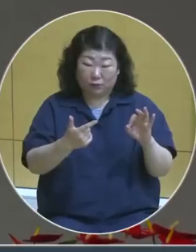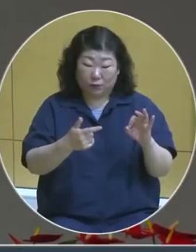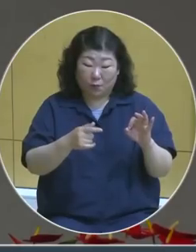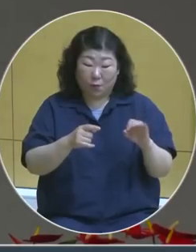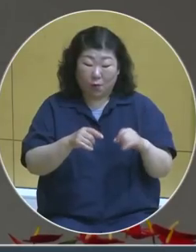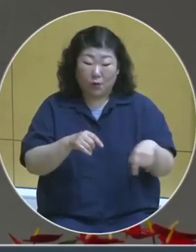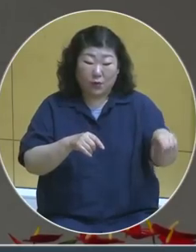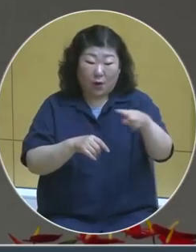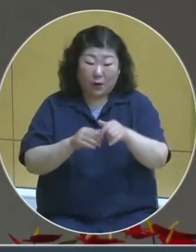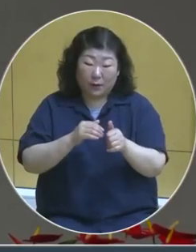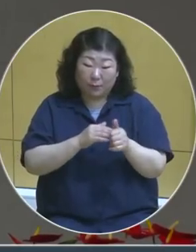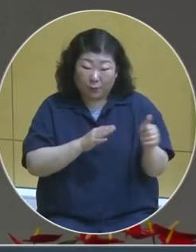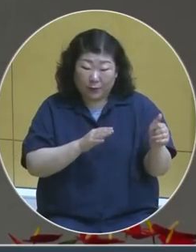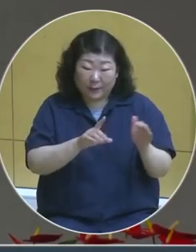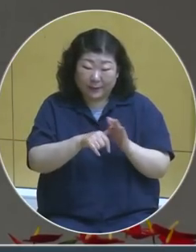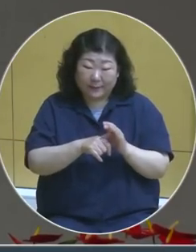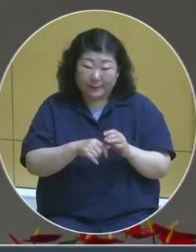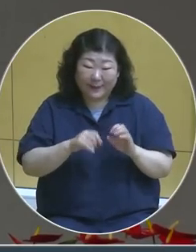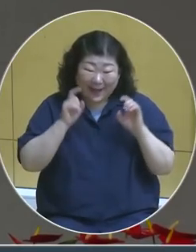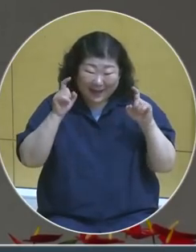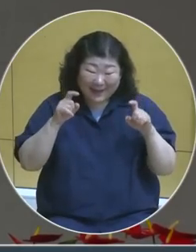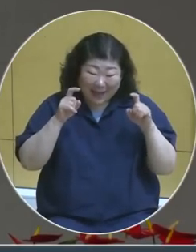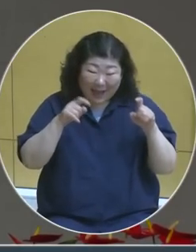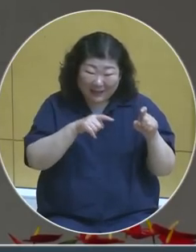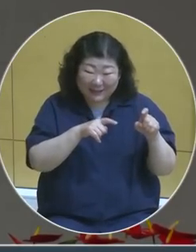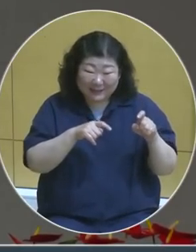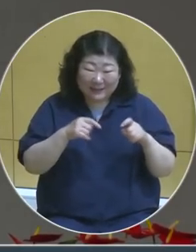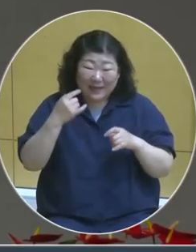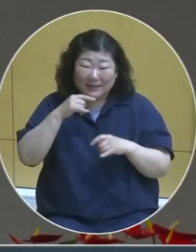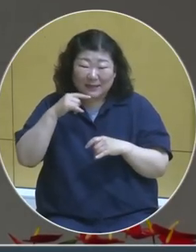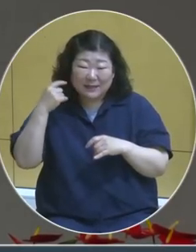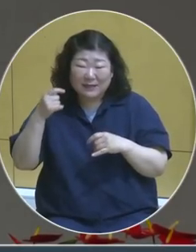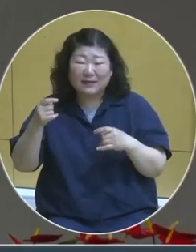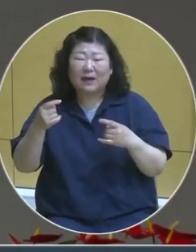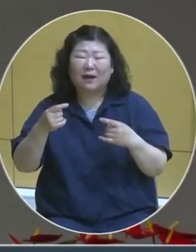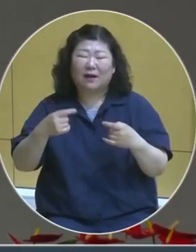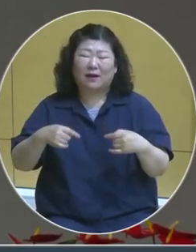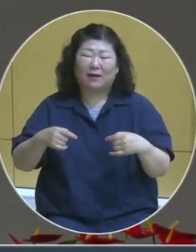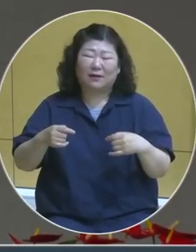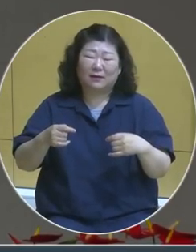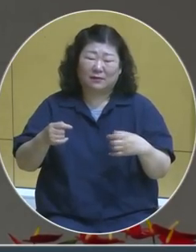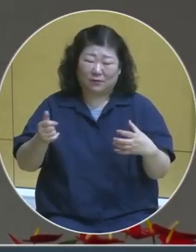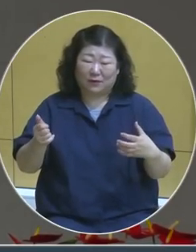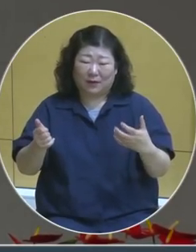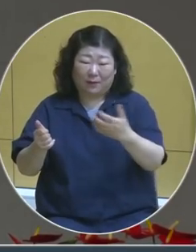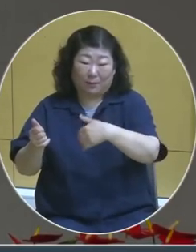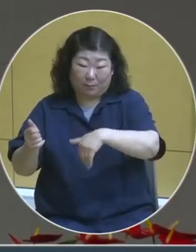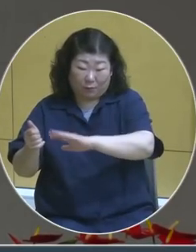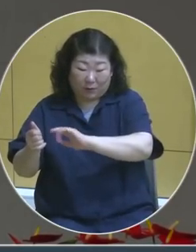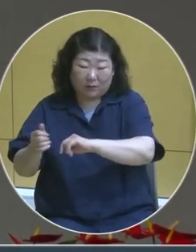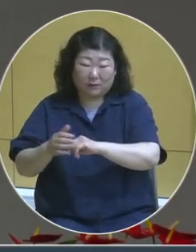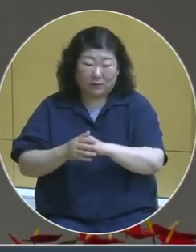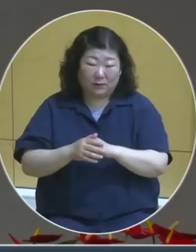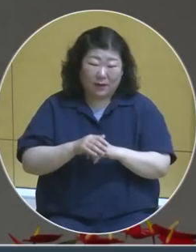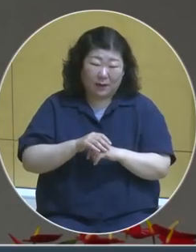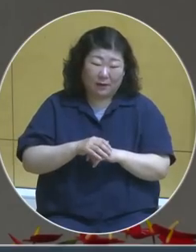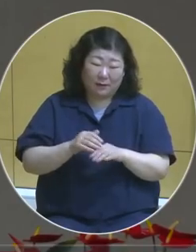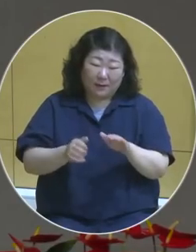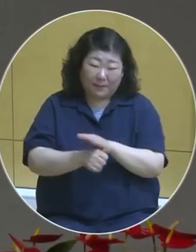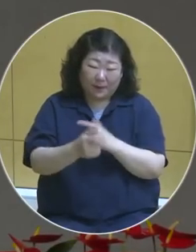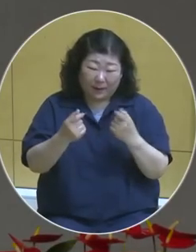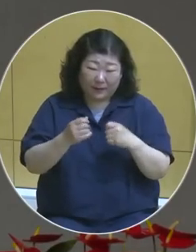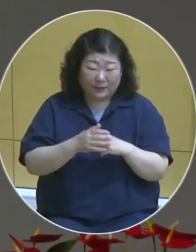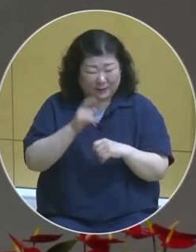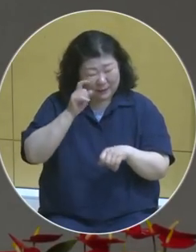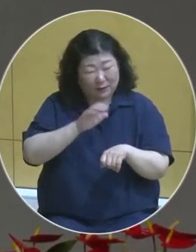너희를 보냄이 양을 이리 가운데 보냄과 같도다. 그러므로 너희는 뱀같이 지혜롭고 비둘기처럼 순결하라. 이게